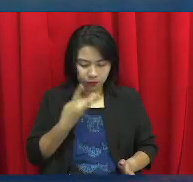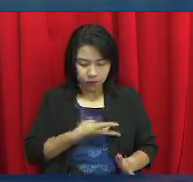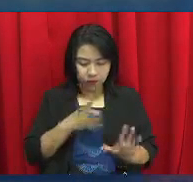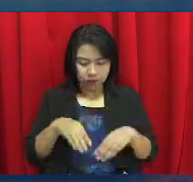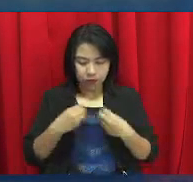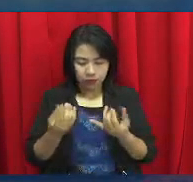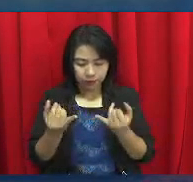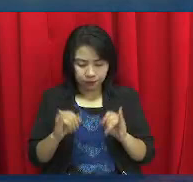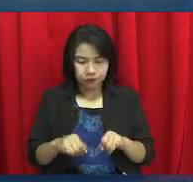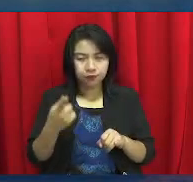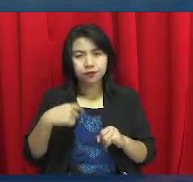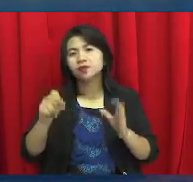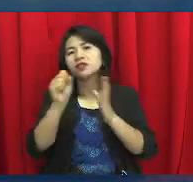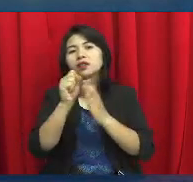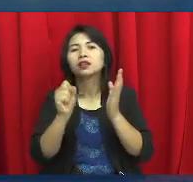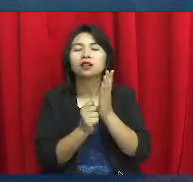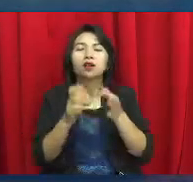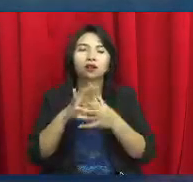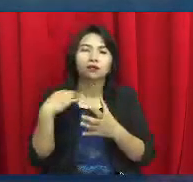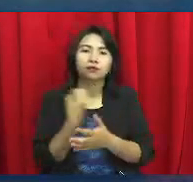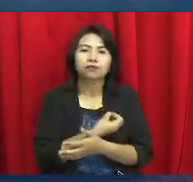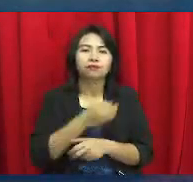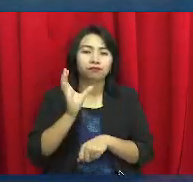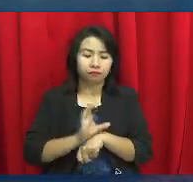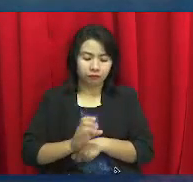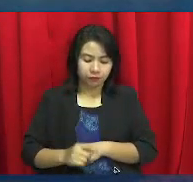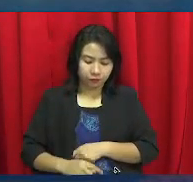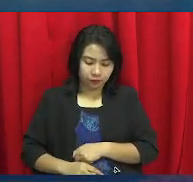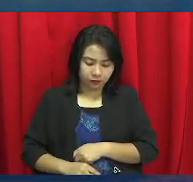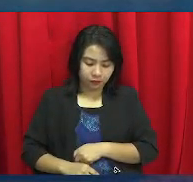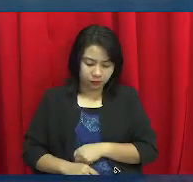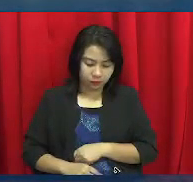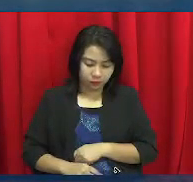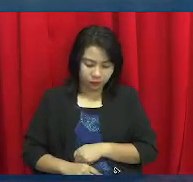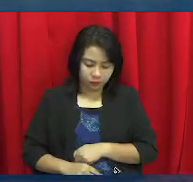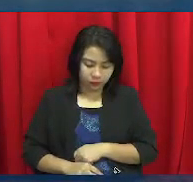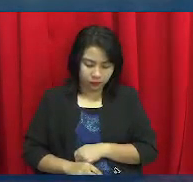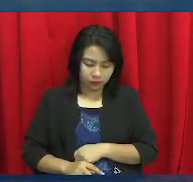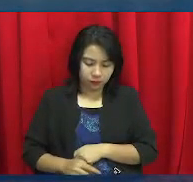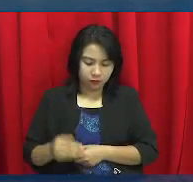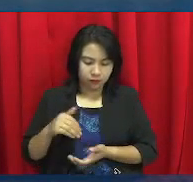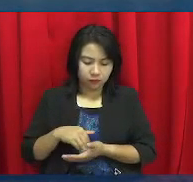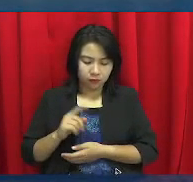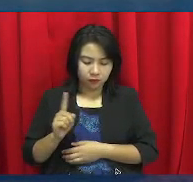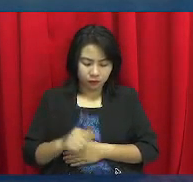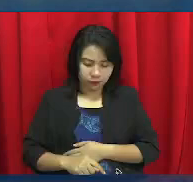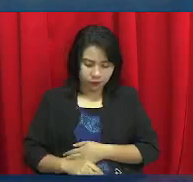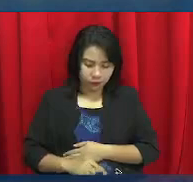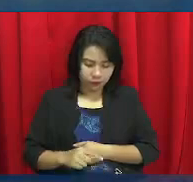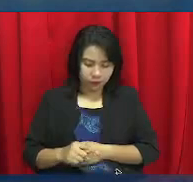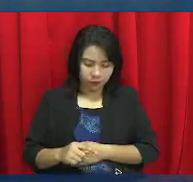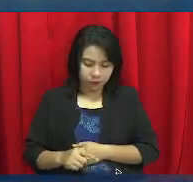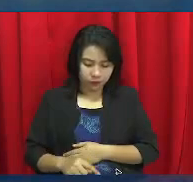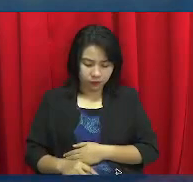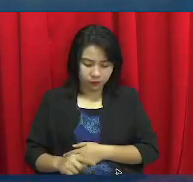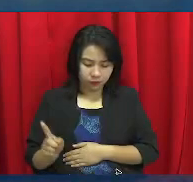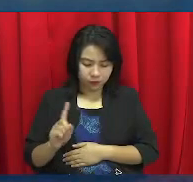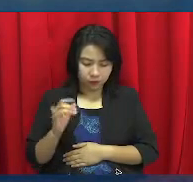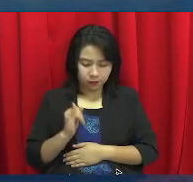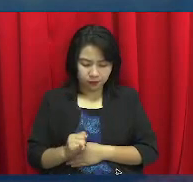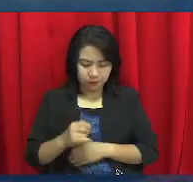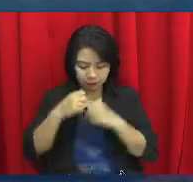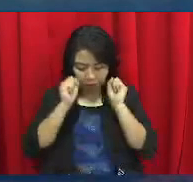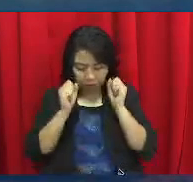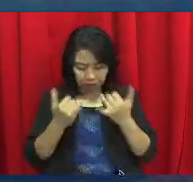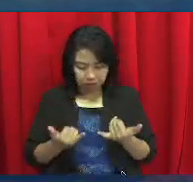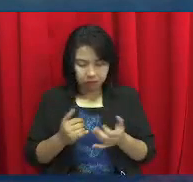pinapahalagahan yung standard ng ating simbahan. Maganda yung sinabi ni Sir Gomer eh. Ang nakakatakot kasi yan at nakakalungkot na part dyan mga kapatid,